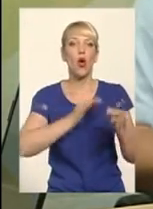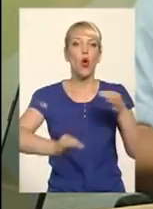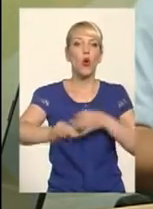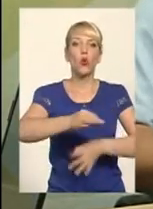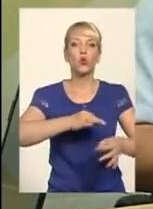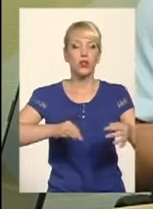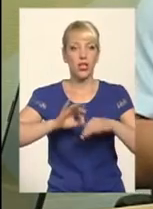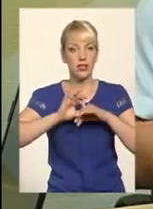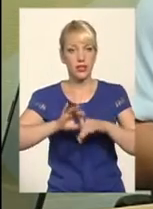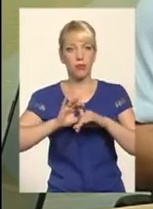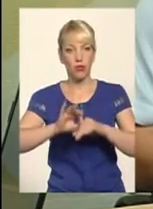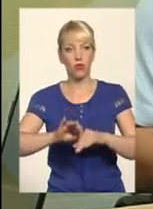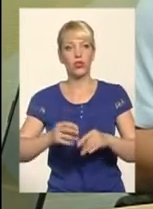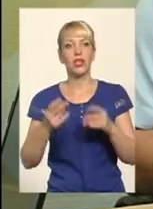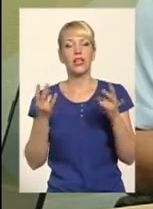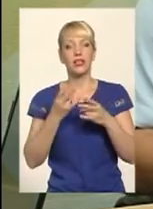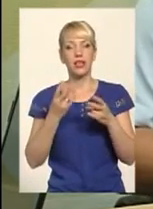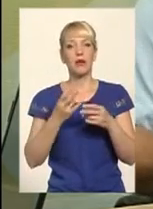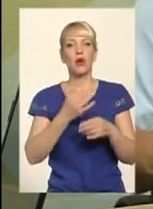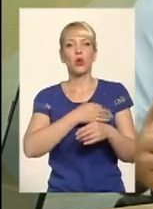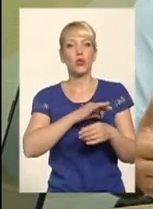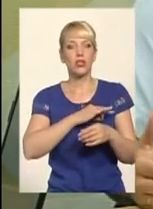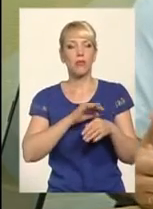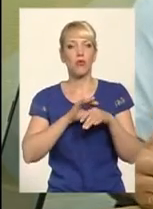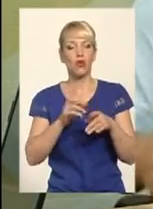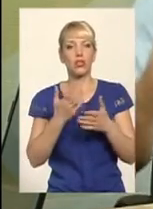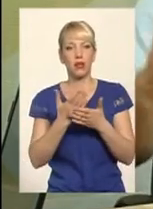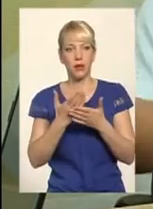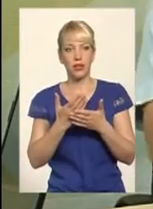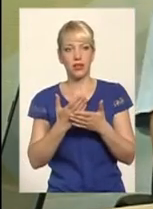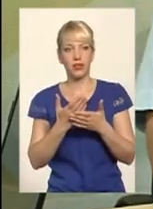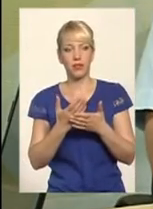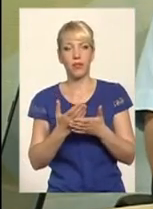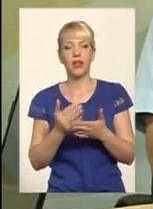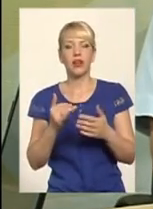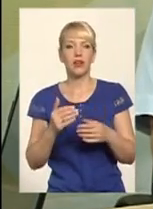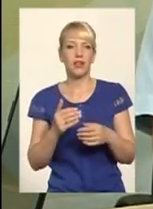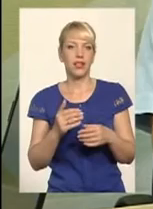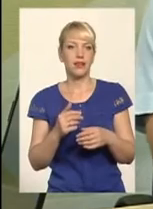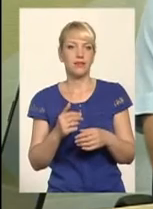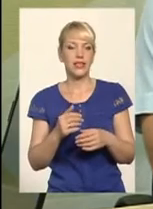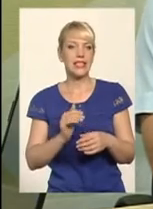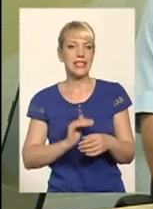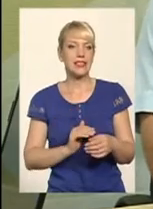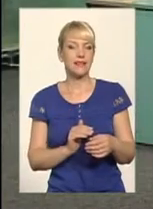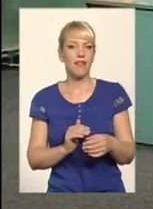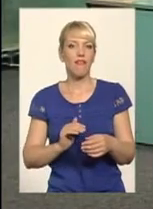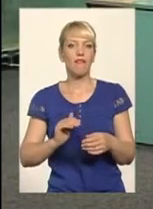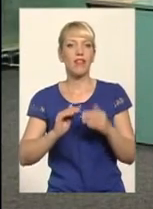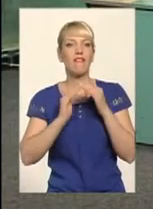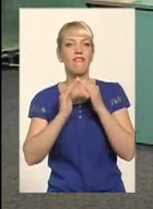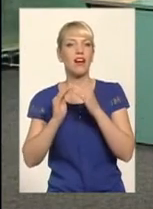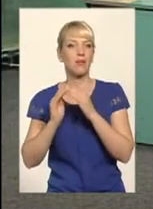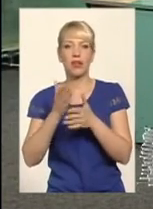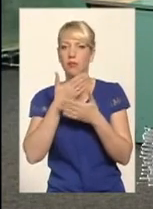підприємство, є штат юристів, які вивчать зміни в законодавстві. А коли один бідний фермер, ну, в плані бідний, що він не має можливості стільки ресурсів,